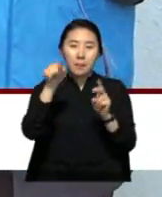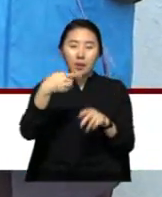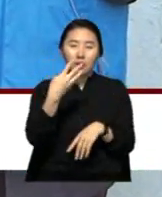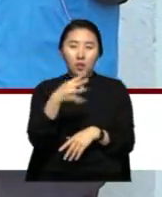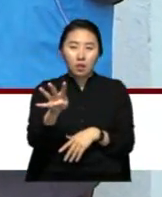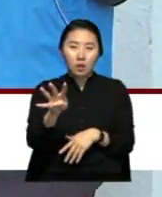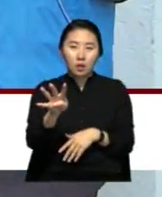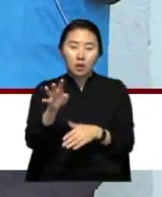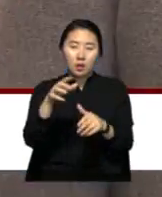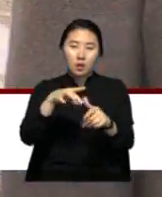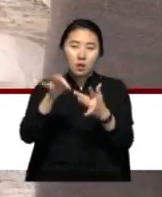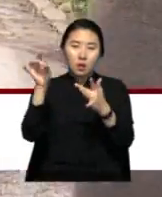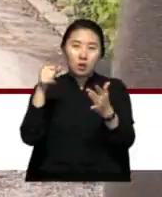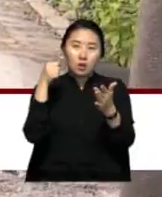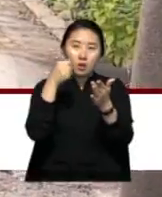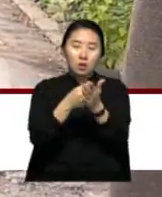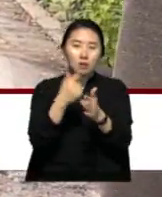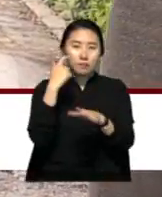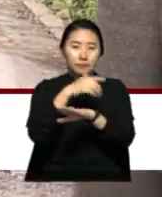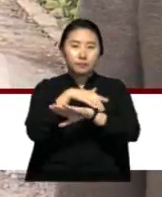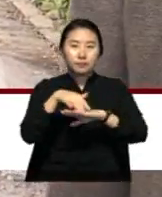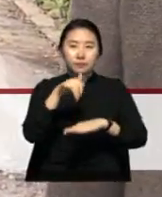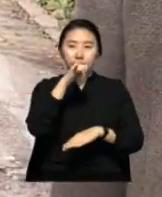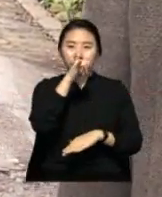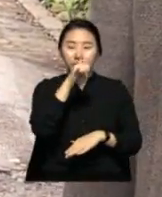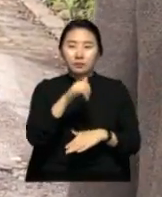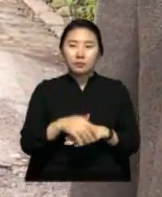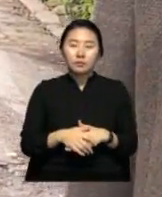재개발 사업 시행자로 지정 고시할 계획입니다.